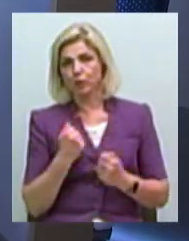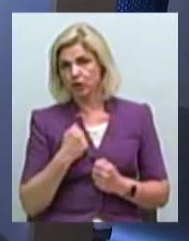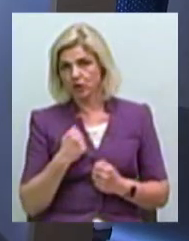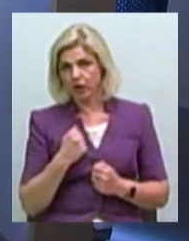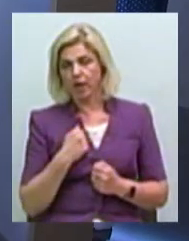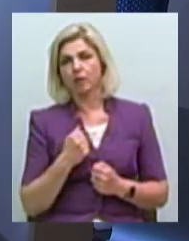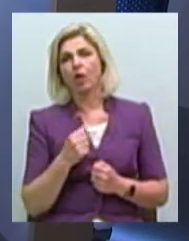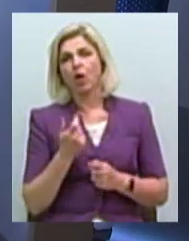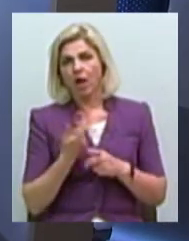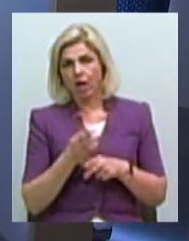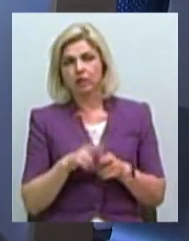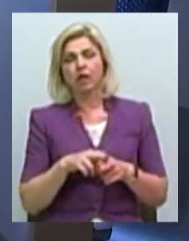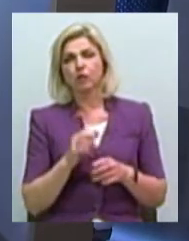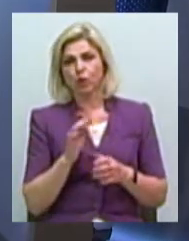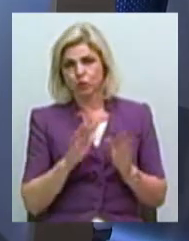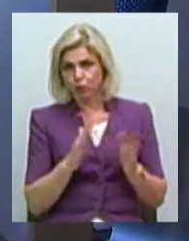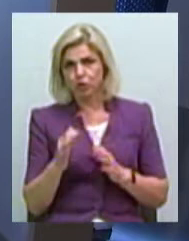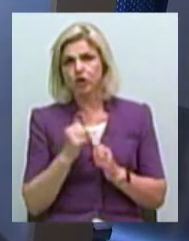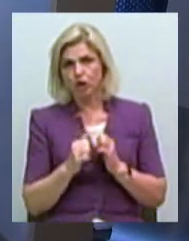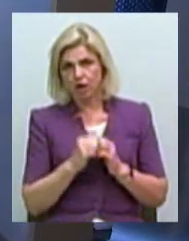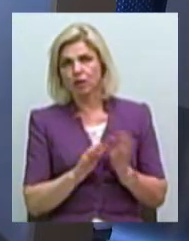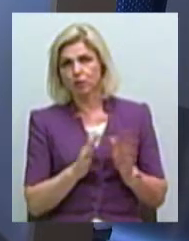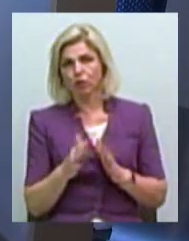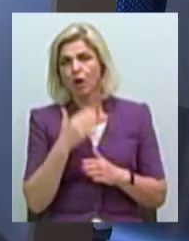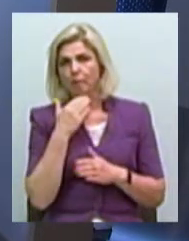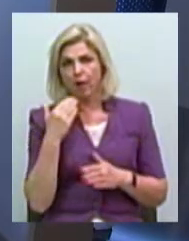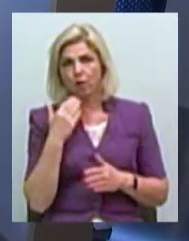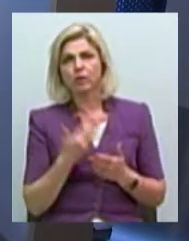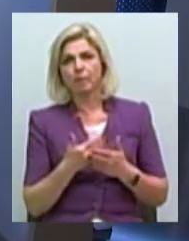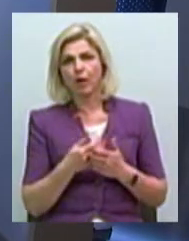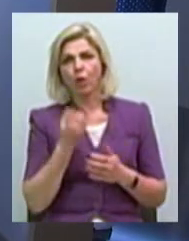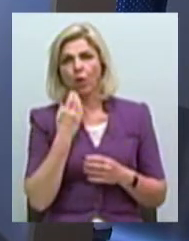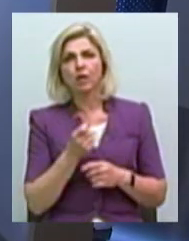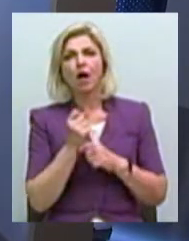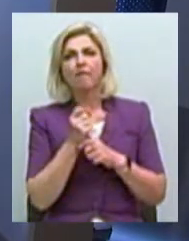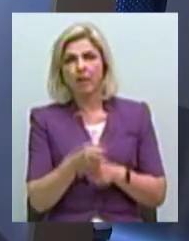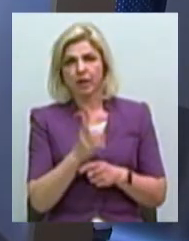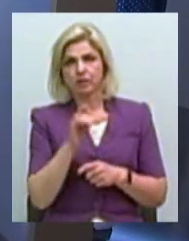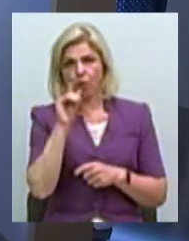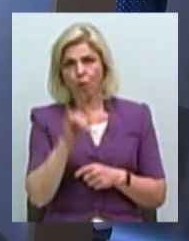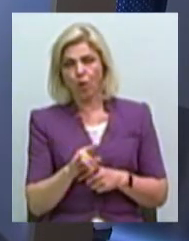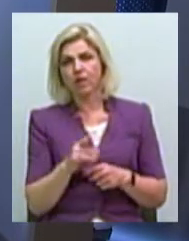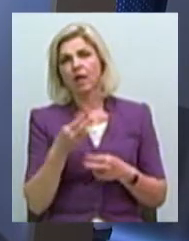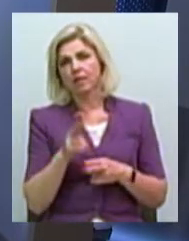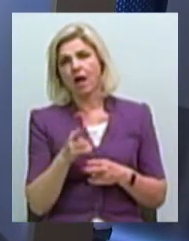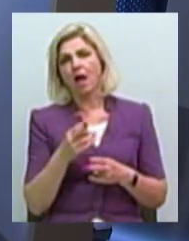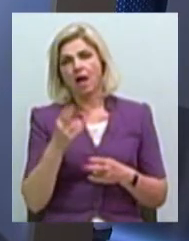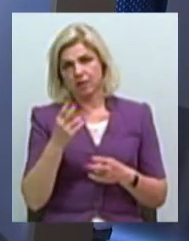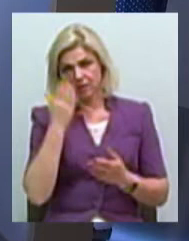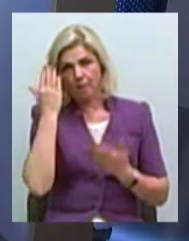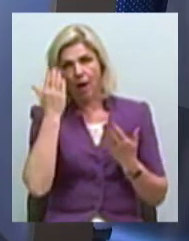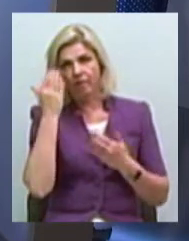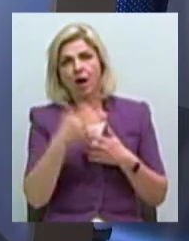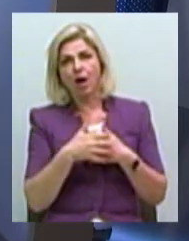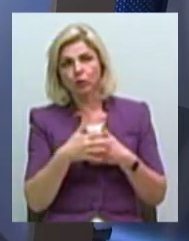случаи очень часто случаются. Большое количество примеров, когда сбрасывают с окон просто ради забавы котов,